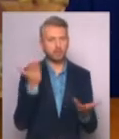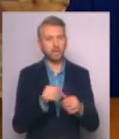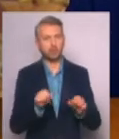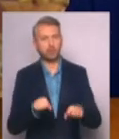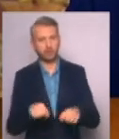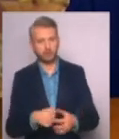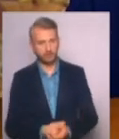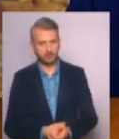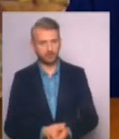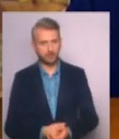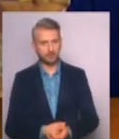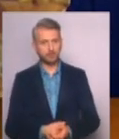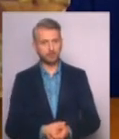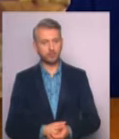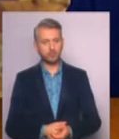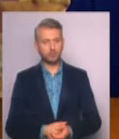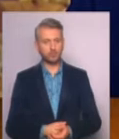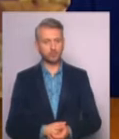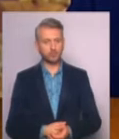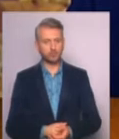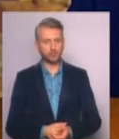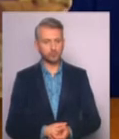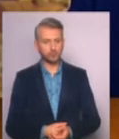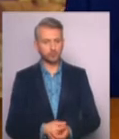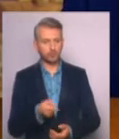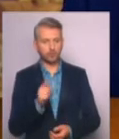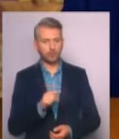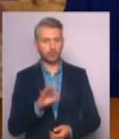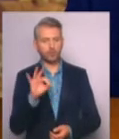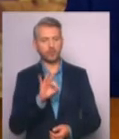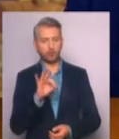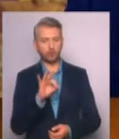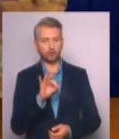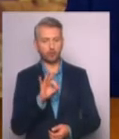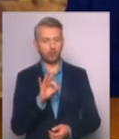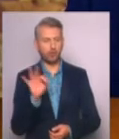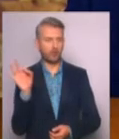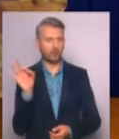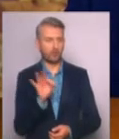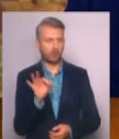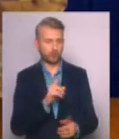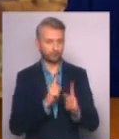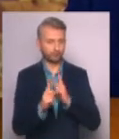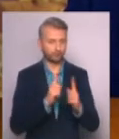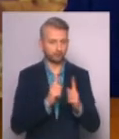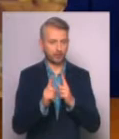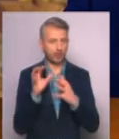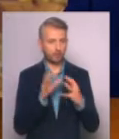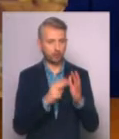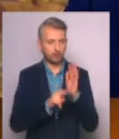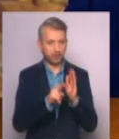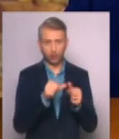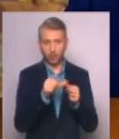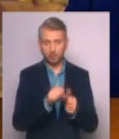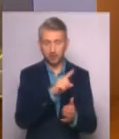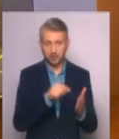можливостями. І тому відносно частоти руху автобуса 72-го – це окреме питання,